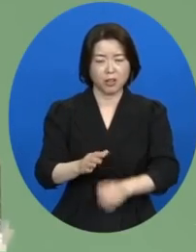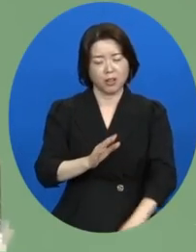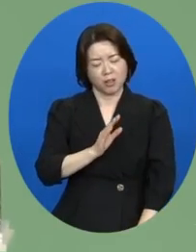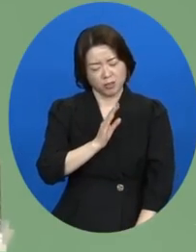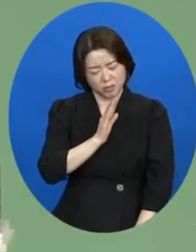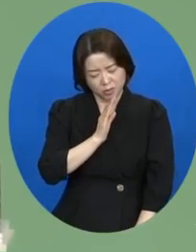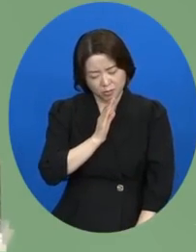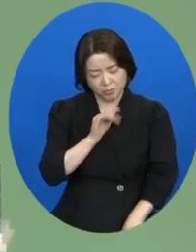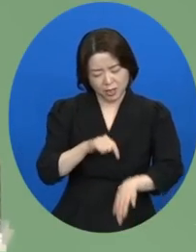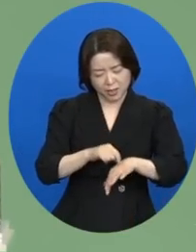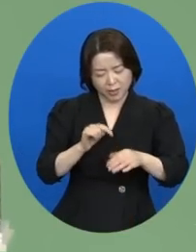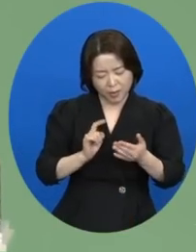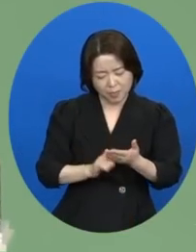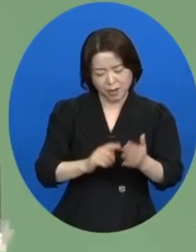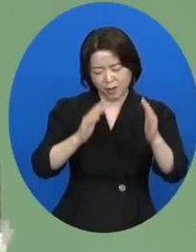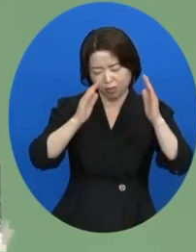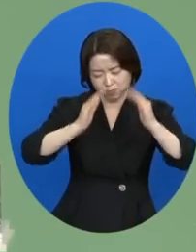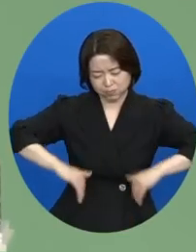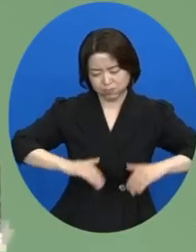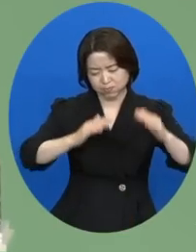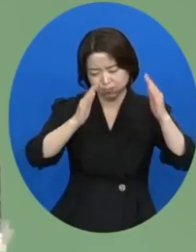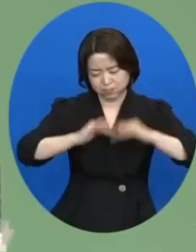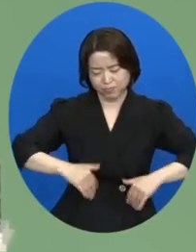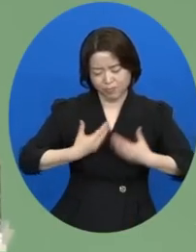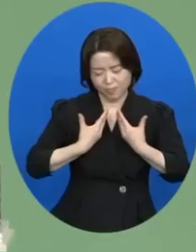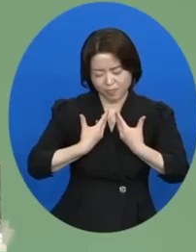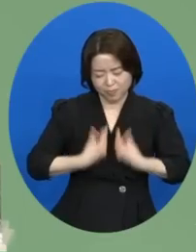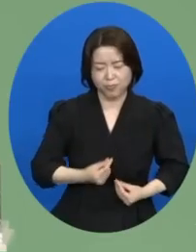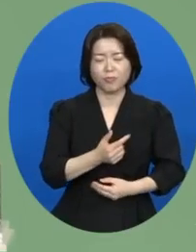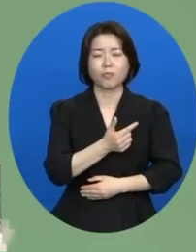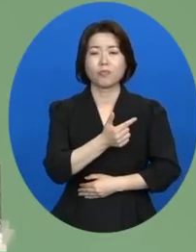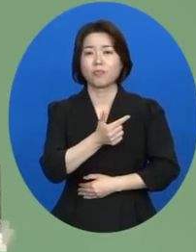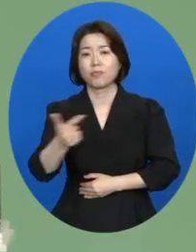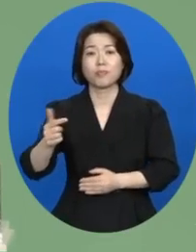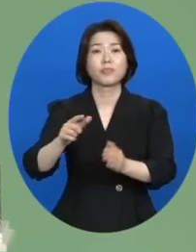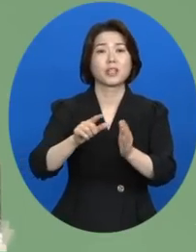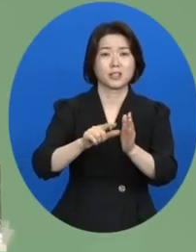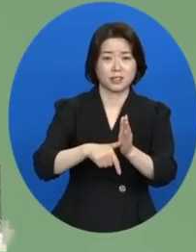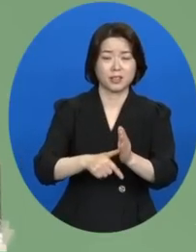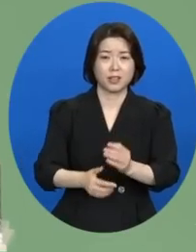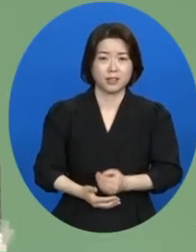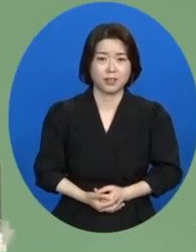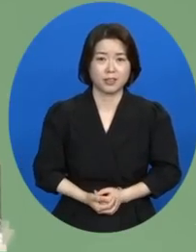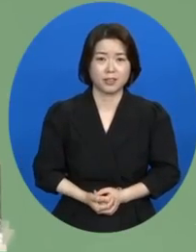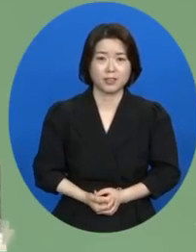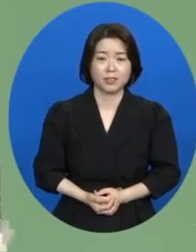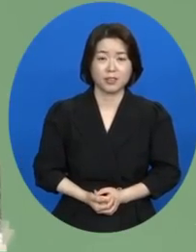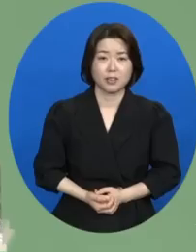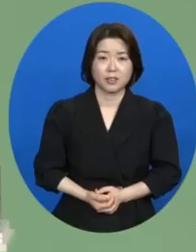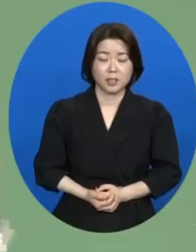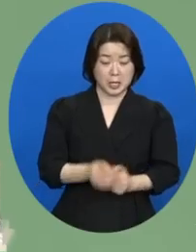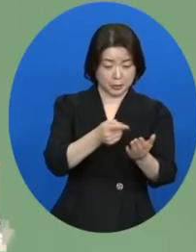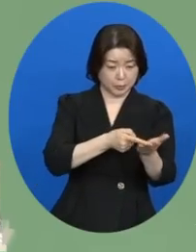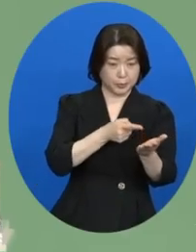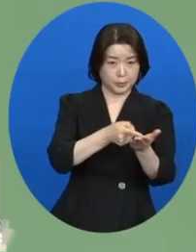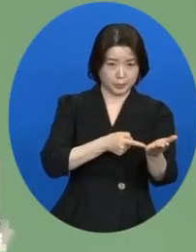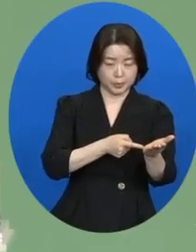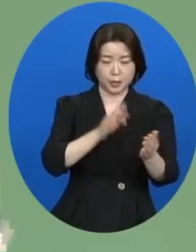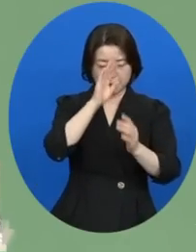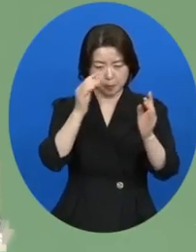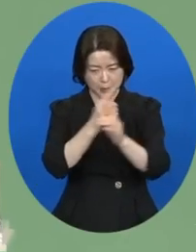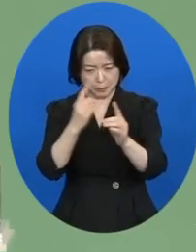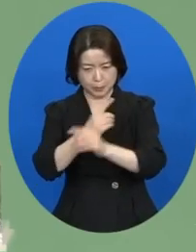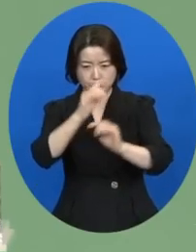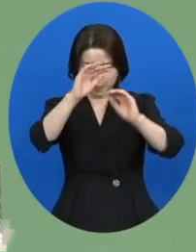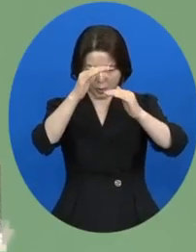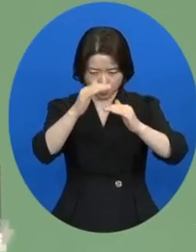정말 마음이 무너져 내리는 것 같은 시간을 보냈습니다. 수술을 받고 치료를 받는